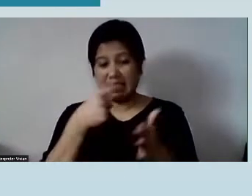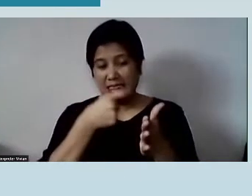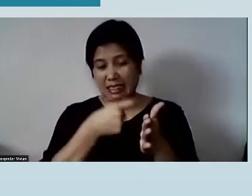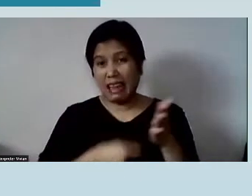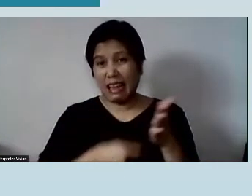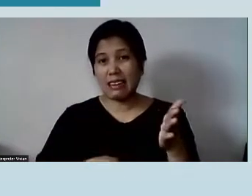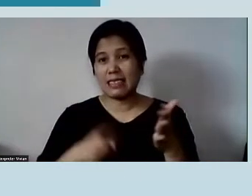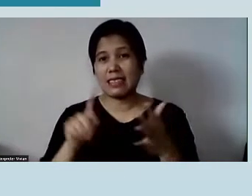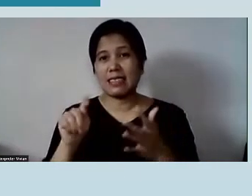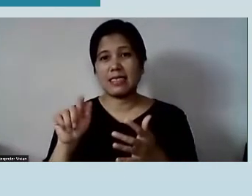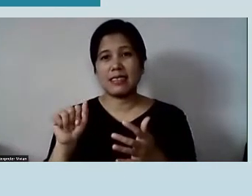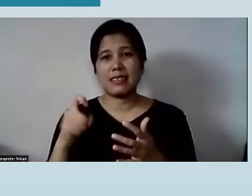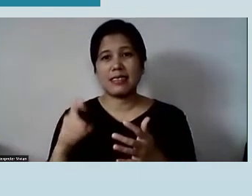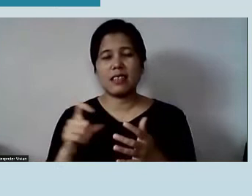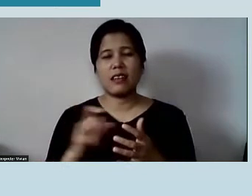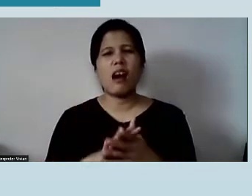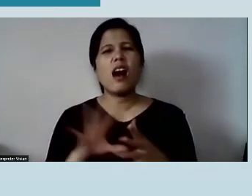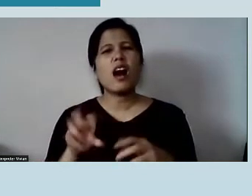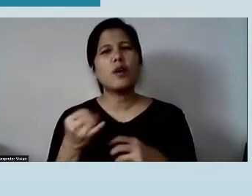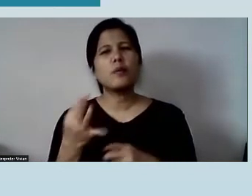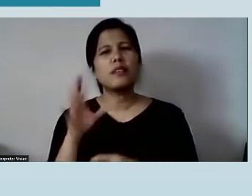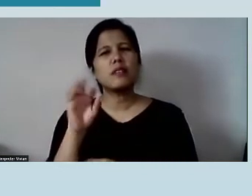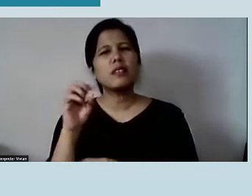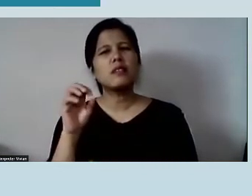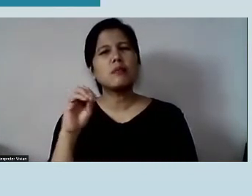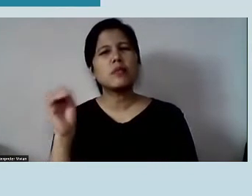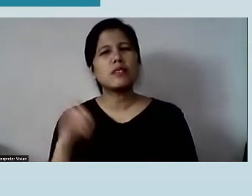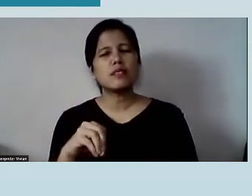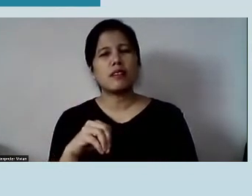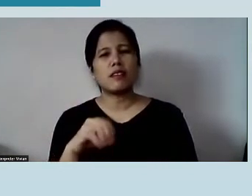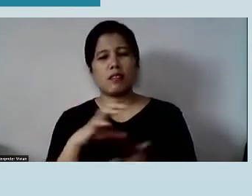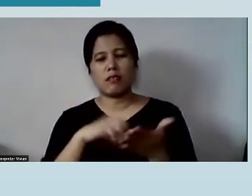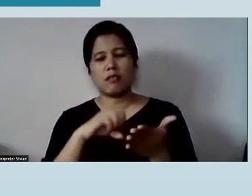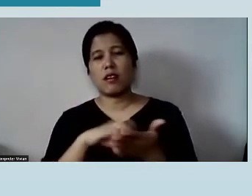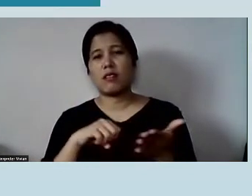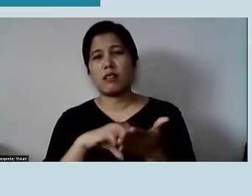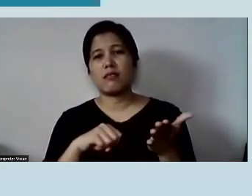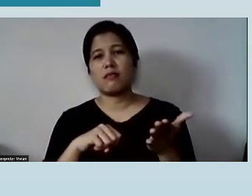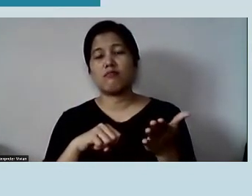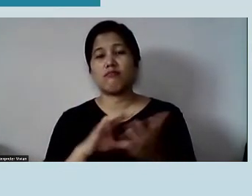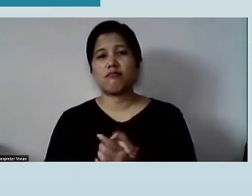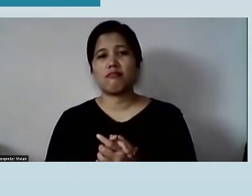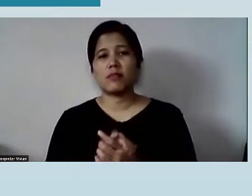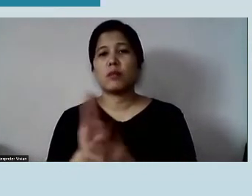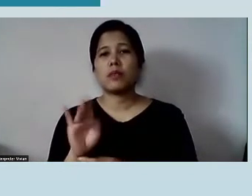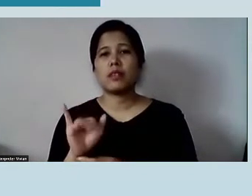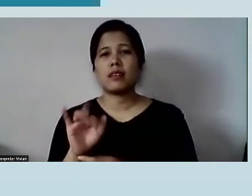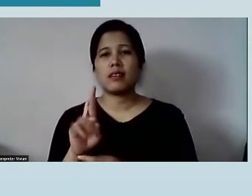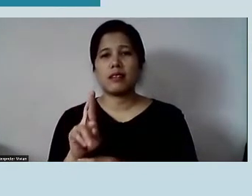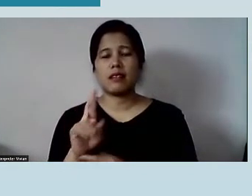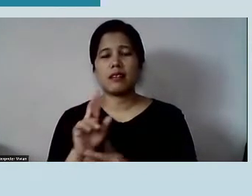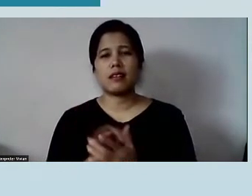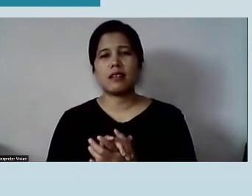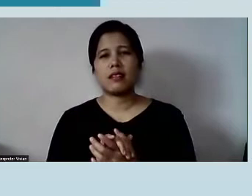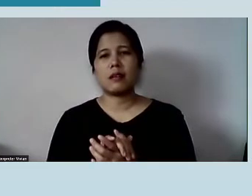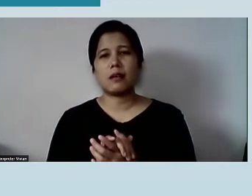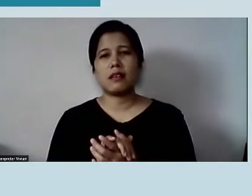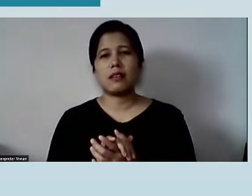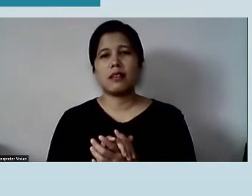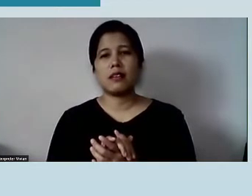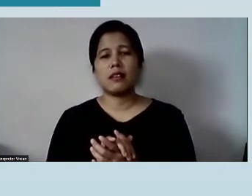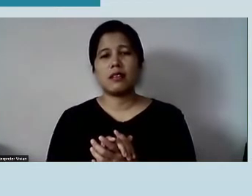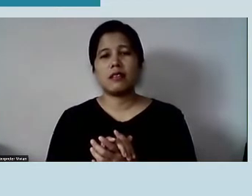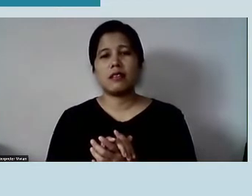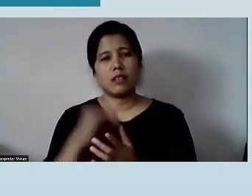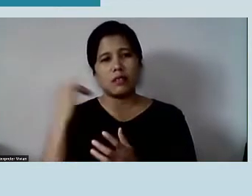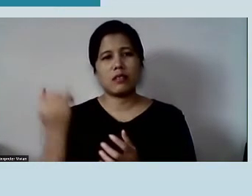yun, napakalaki po yan, kinakaltas ng ating Bureau of Internal Revenue dyan. Both employed in the